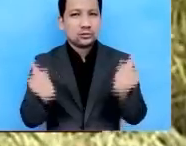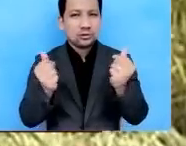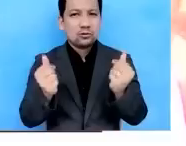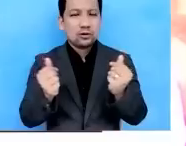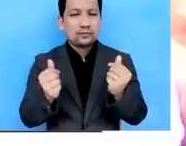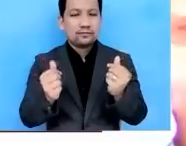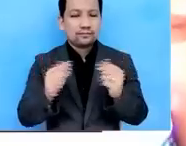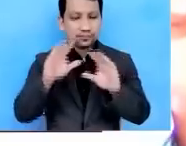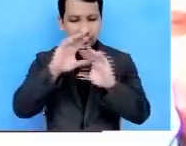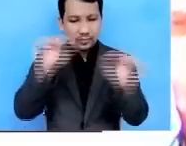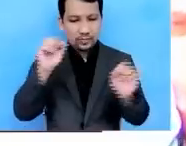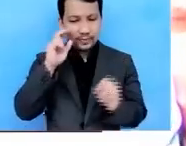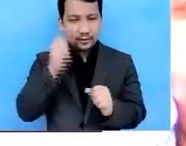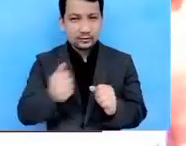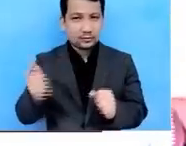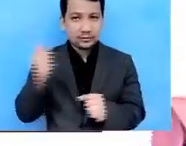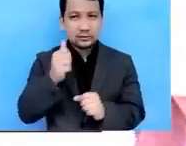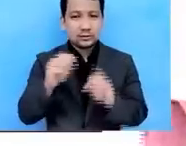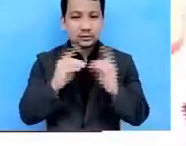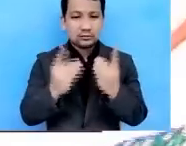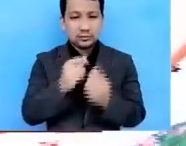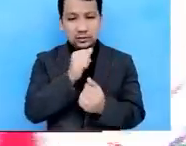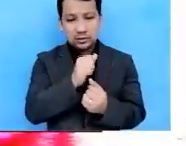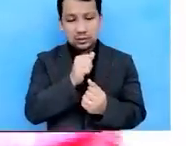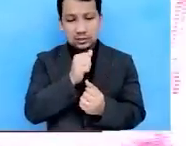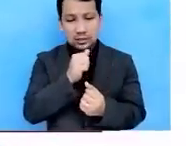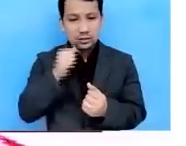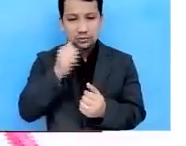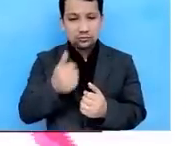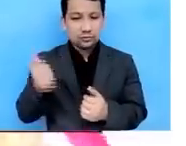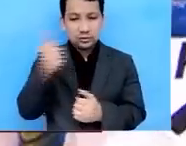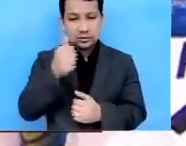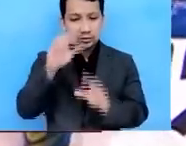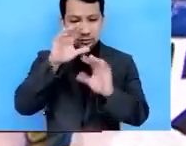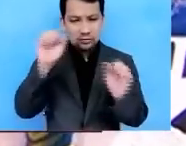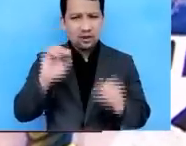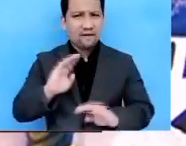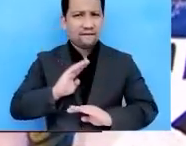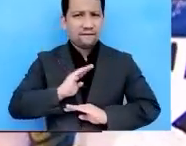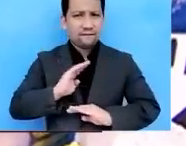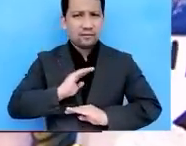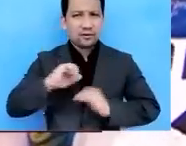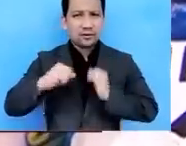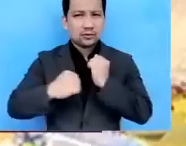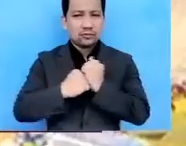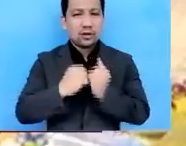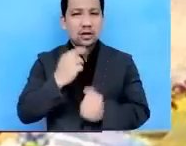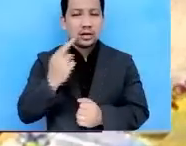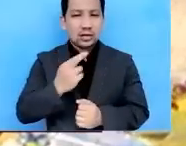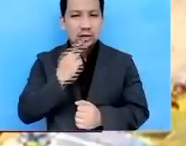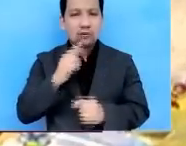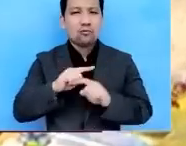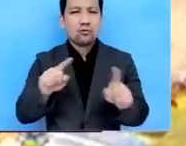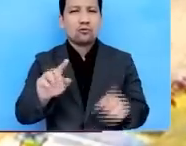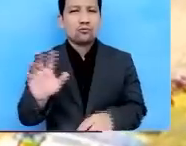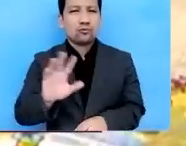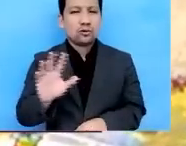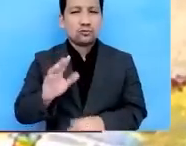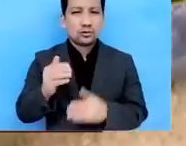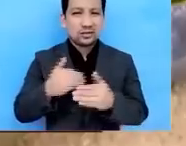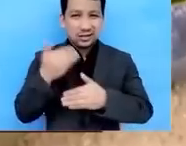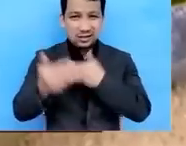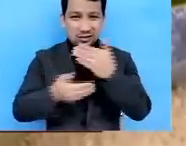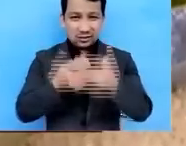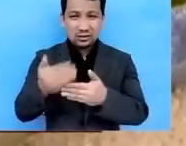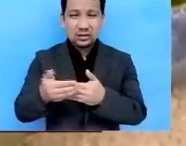ng Pangulo na tumatayo ring kalihim ng Department of Agriculture, sapat naman daw ang supply ng bigas. Basta wag lang magsunod-sunod